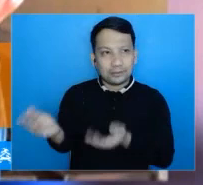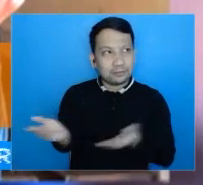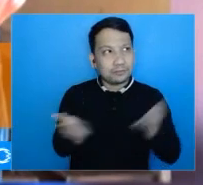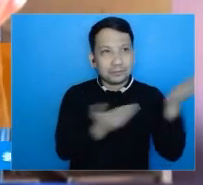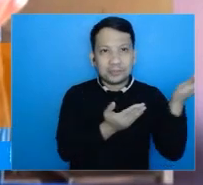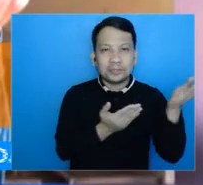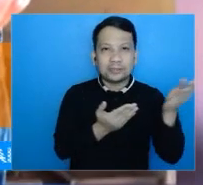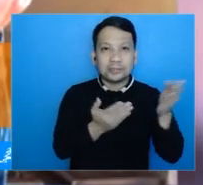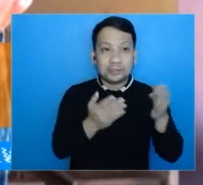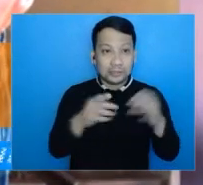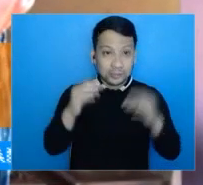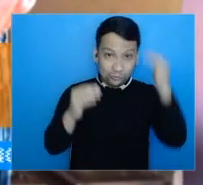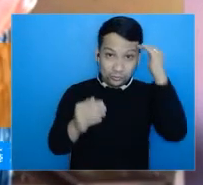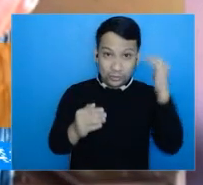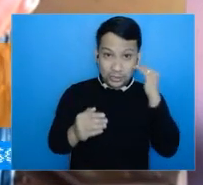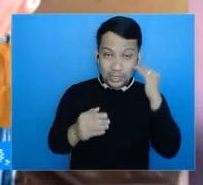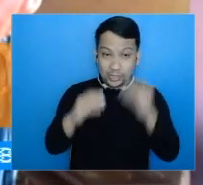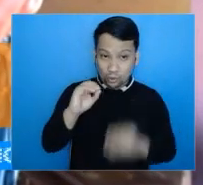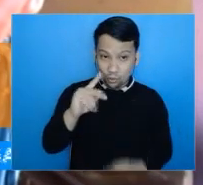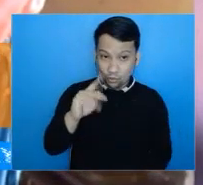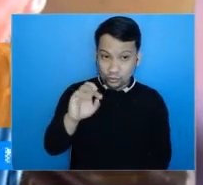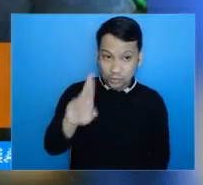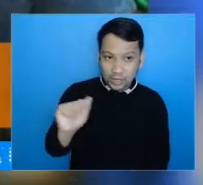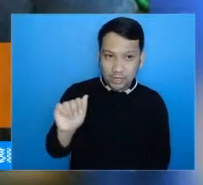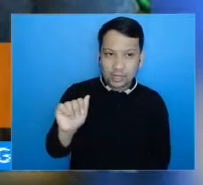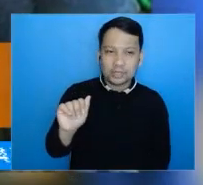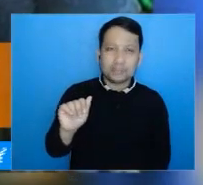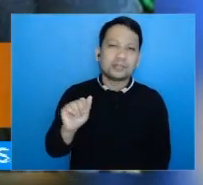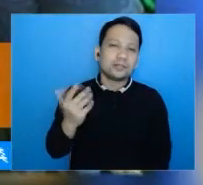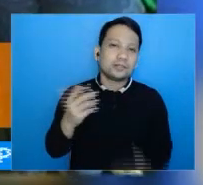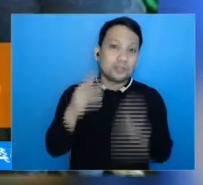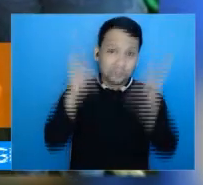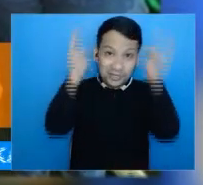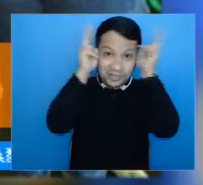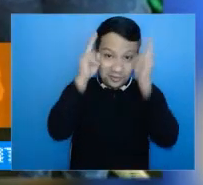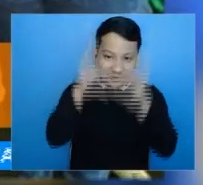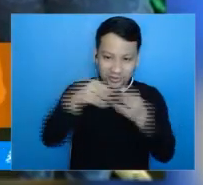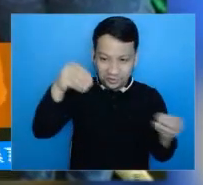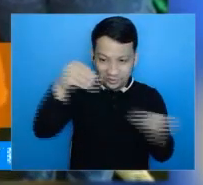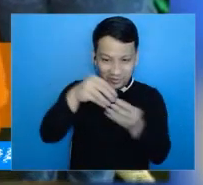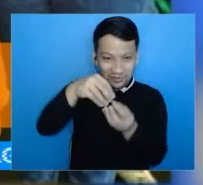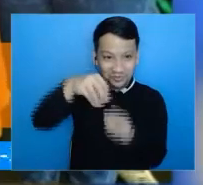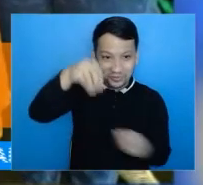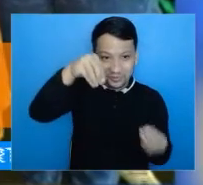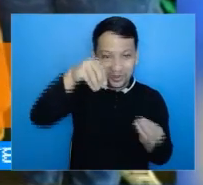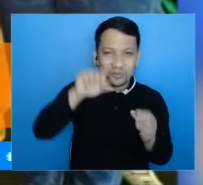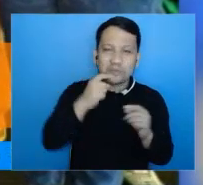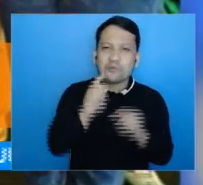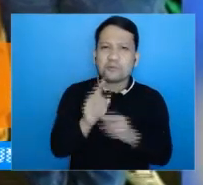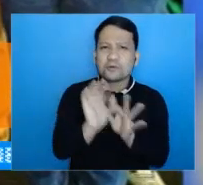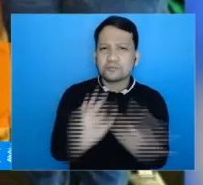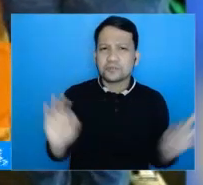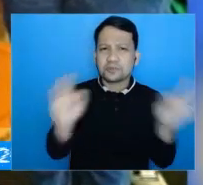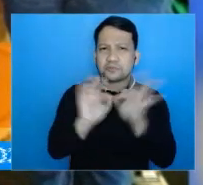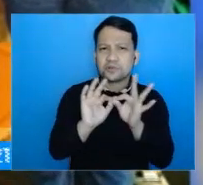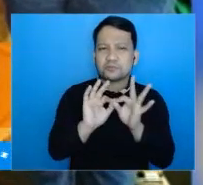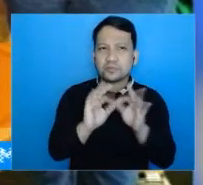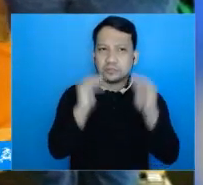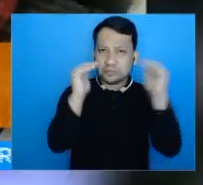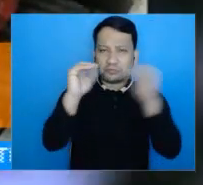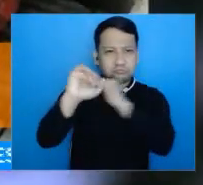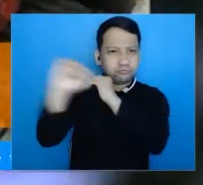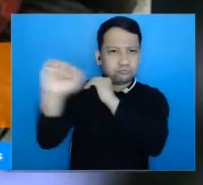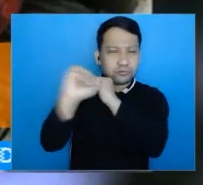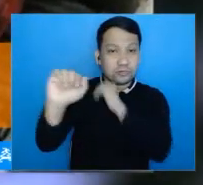At ngayon pa lang nag-expect na ang DA ng reorders para sa okra in the coming days. Puspusan din daw kasi ang promotion ng okra sa South